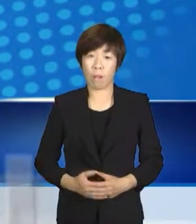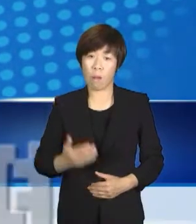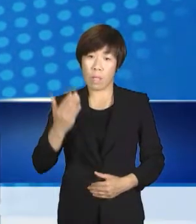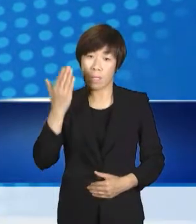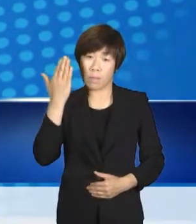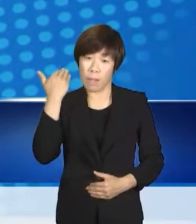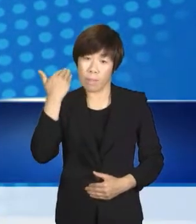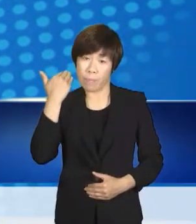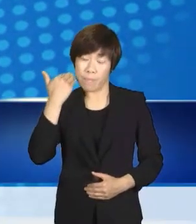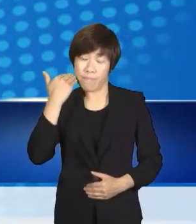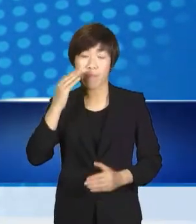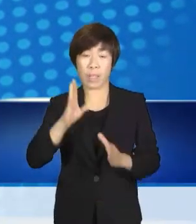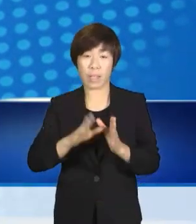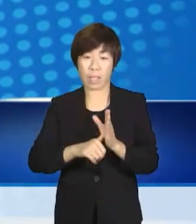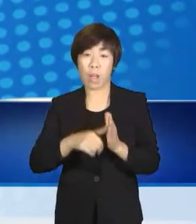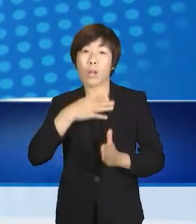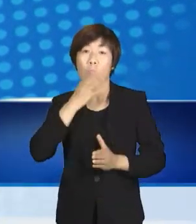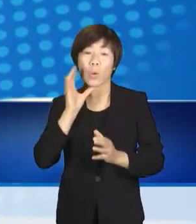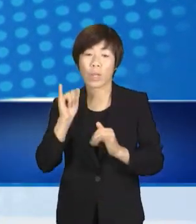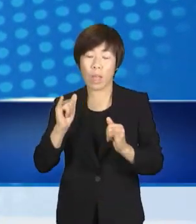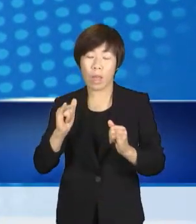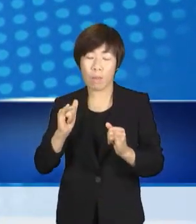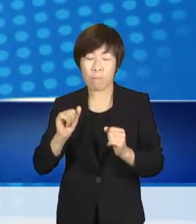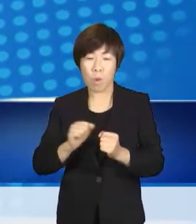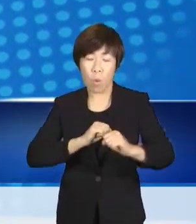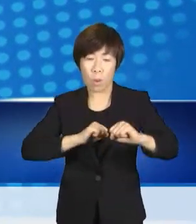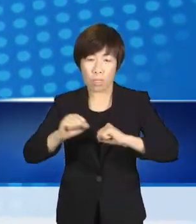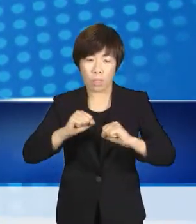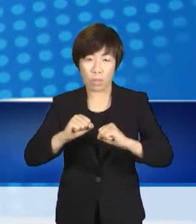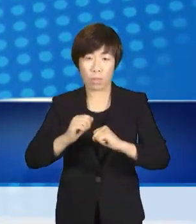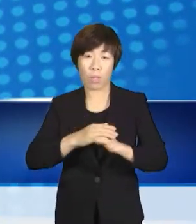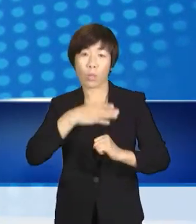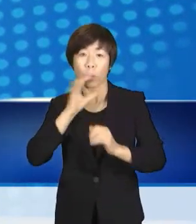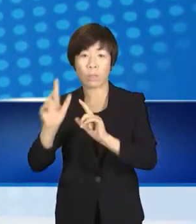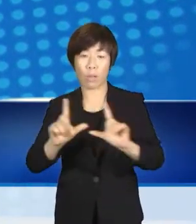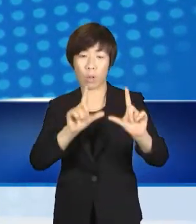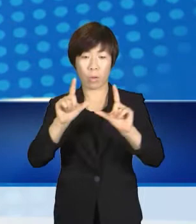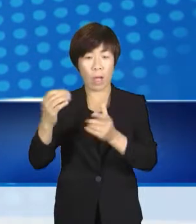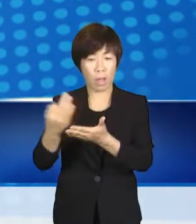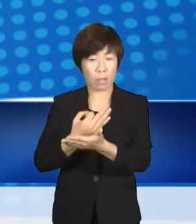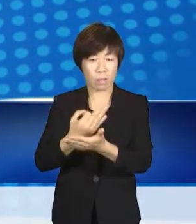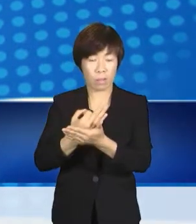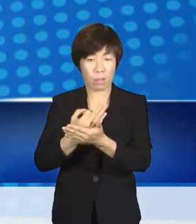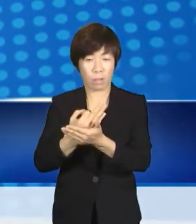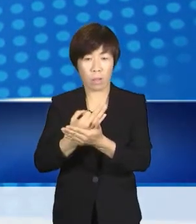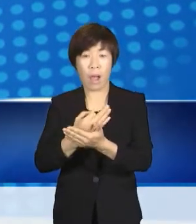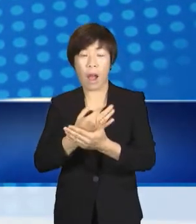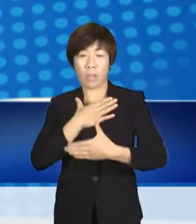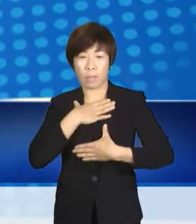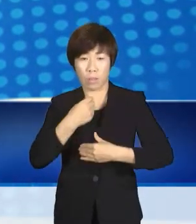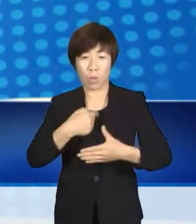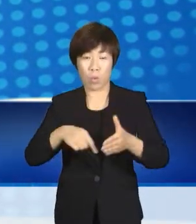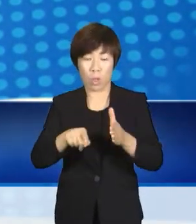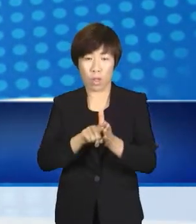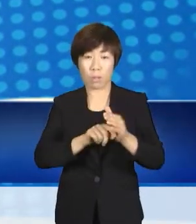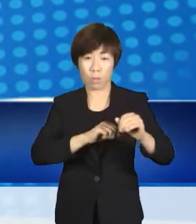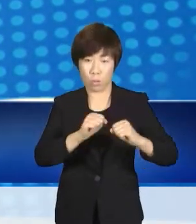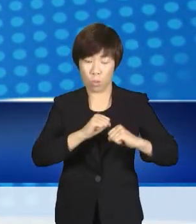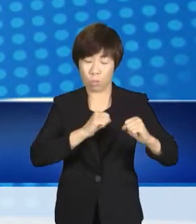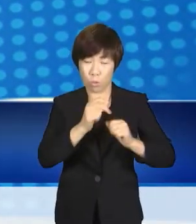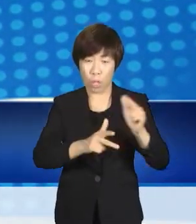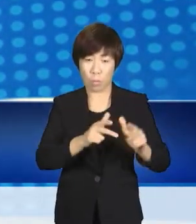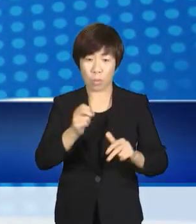지난 이수다에서는 노인의 활기찬 노후와 안정적 소득 확보를 위한 노인사회활동 지원 사업을 경력단절